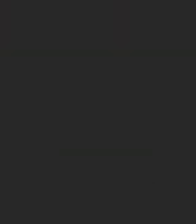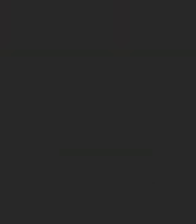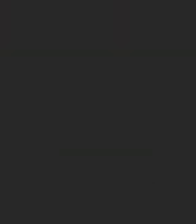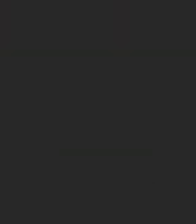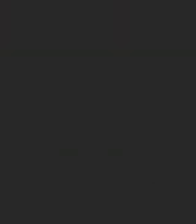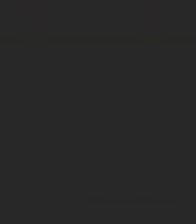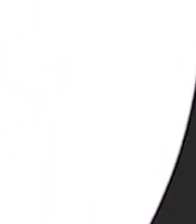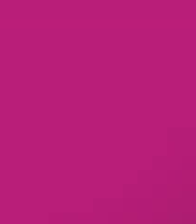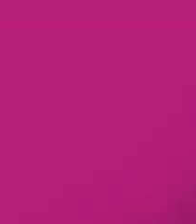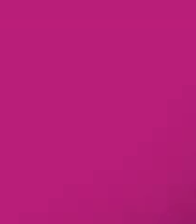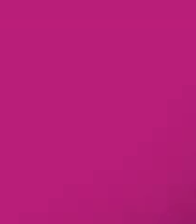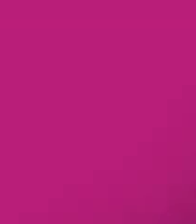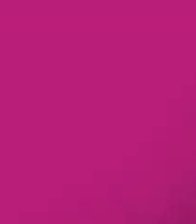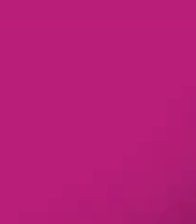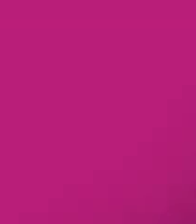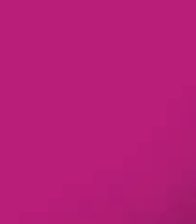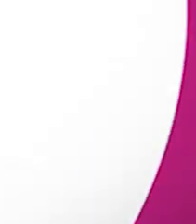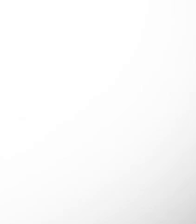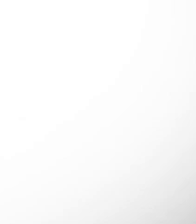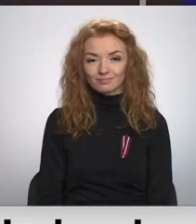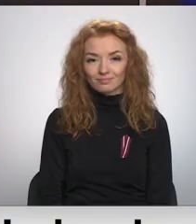Re! Viss ēters ir te!